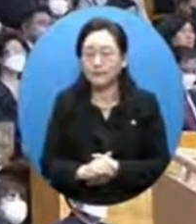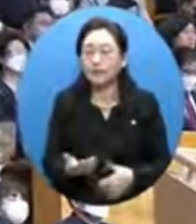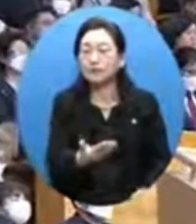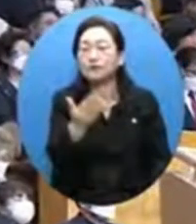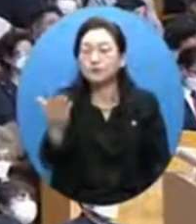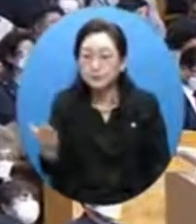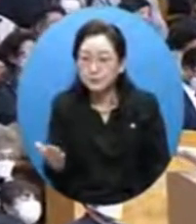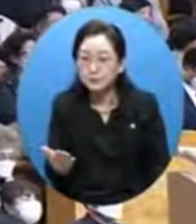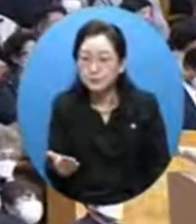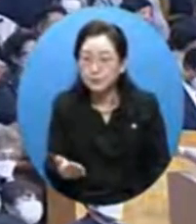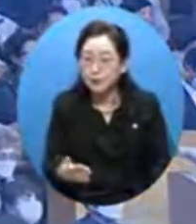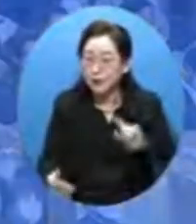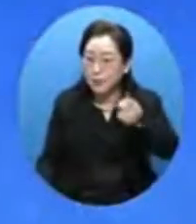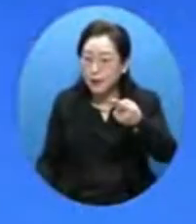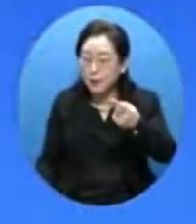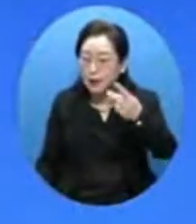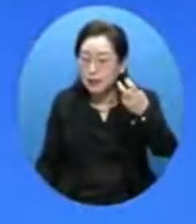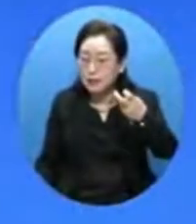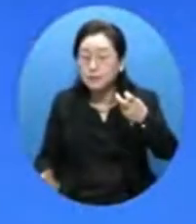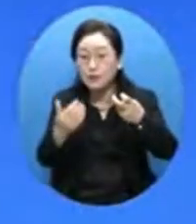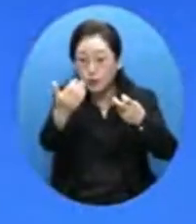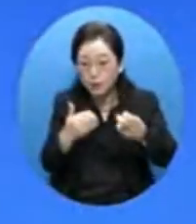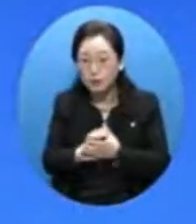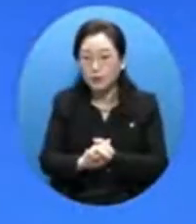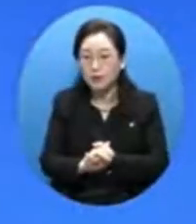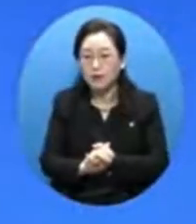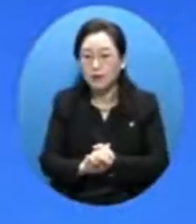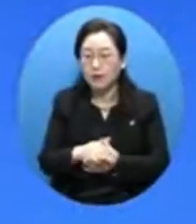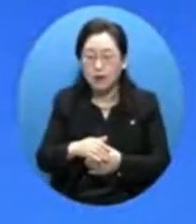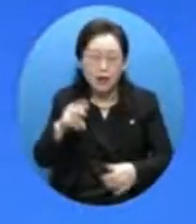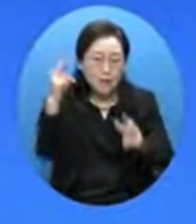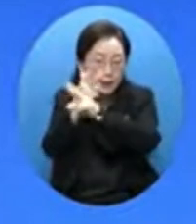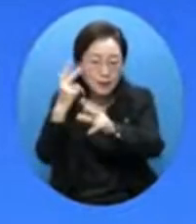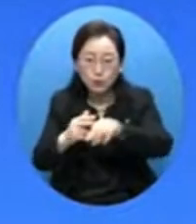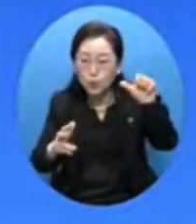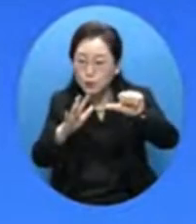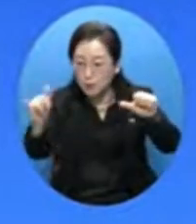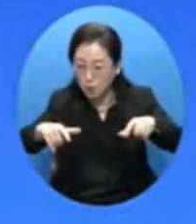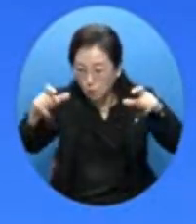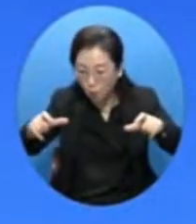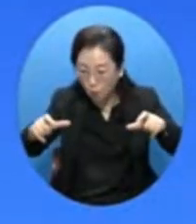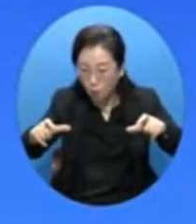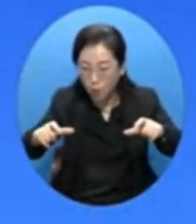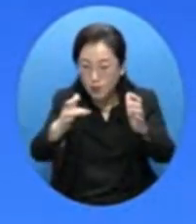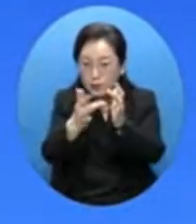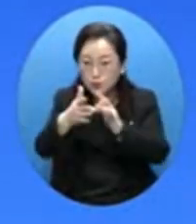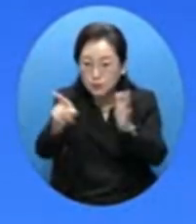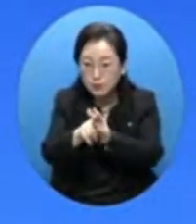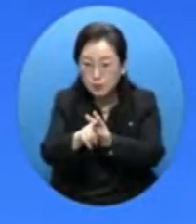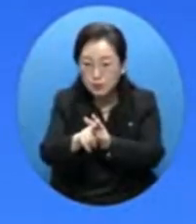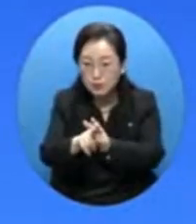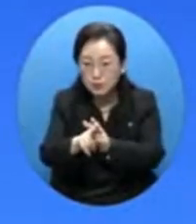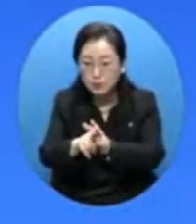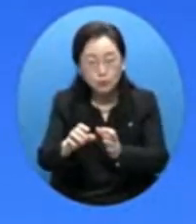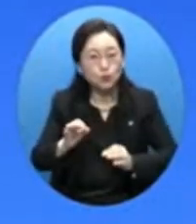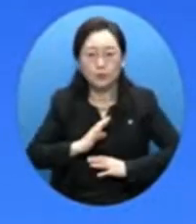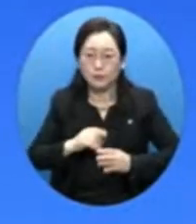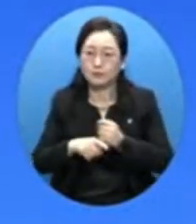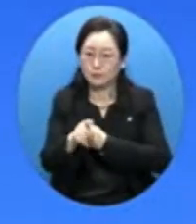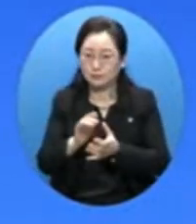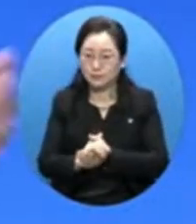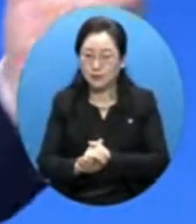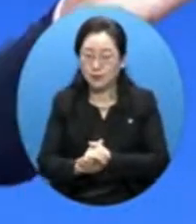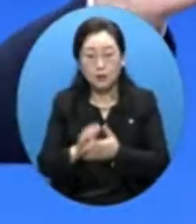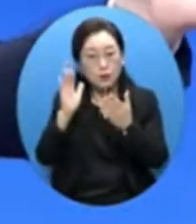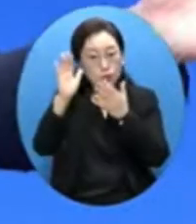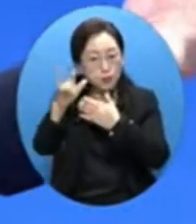여러분, 120년 전에 매주 5천 명이 그 한 지역에서 주님께 돌아왔다는 것은 놀라운 일입니다. 이후로 얼마